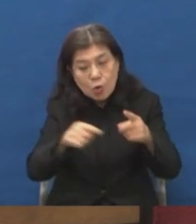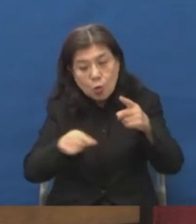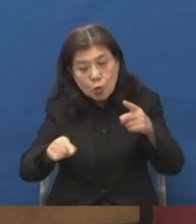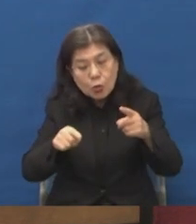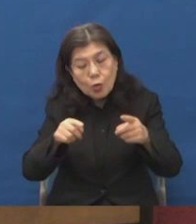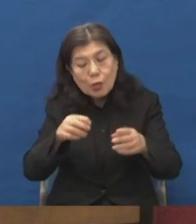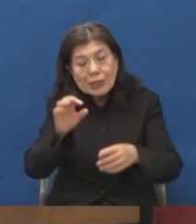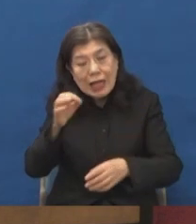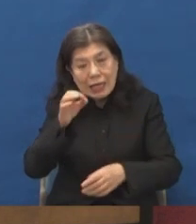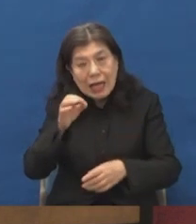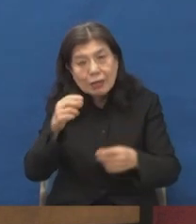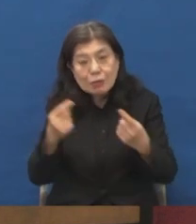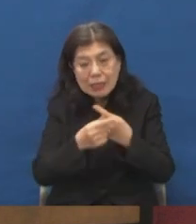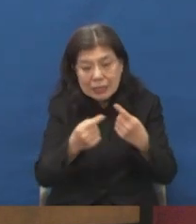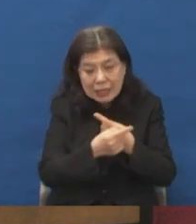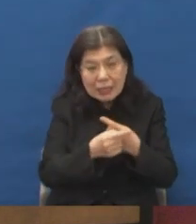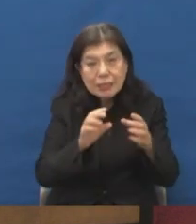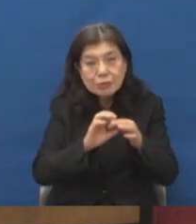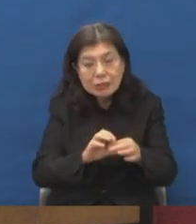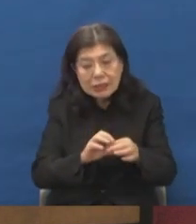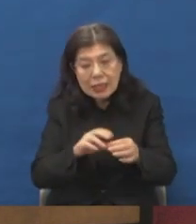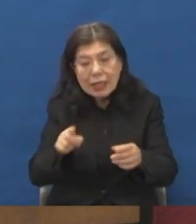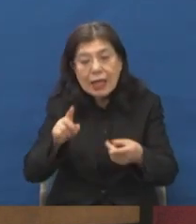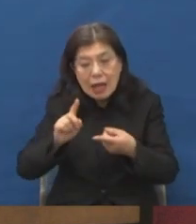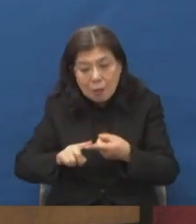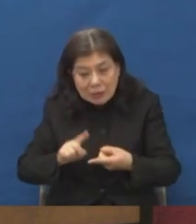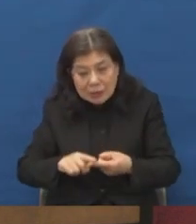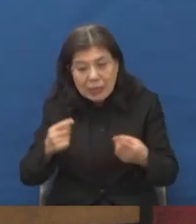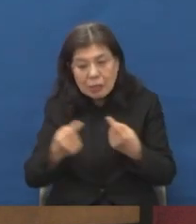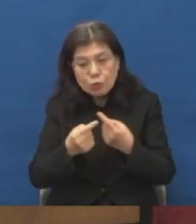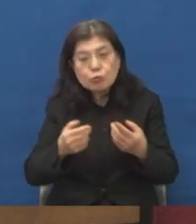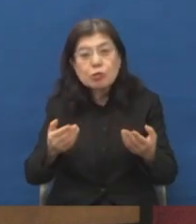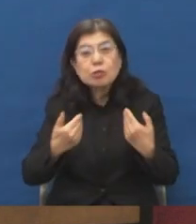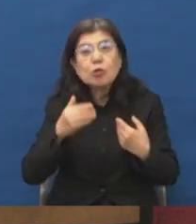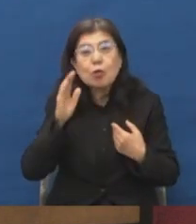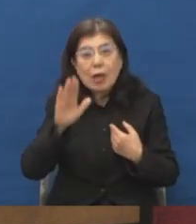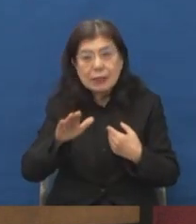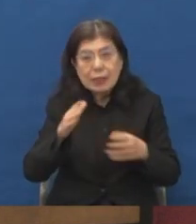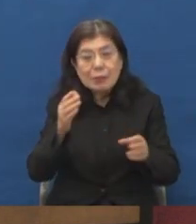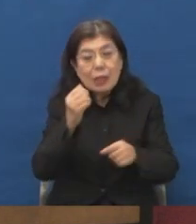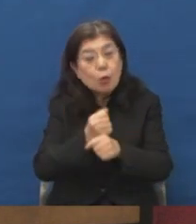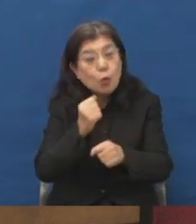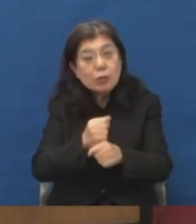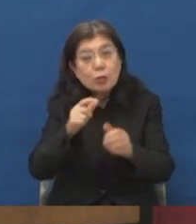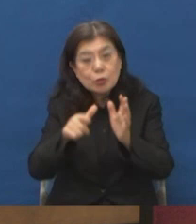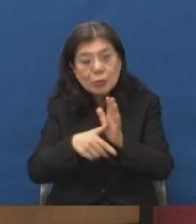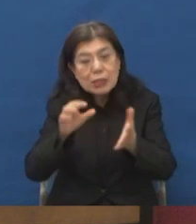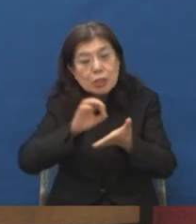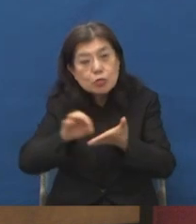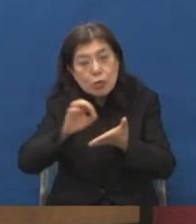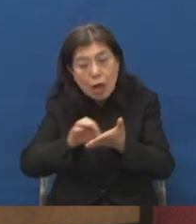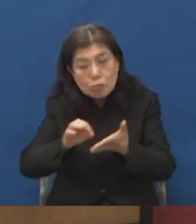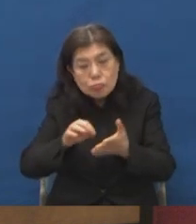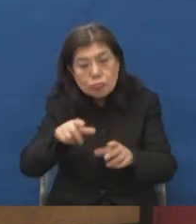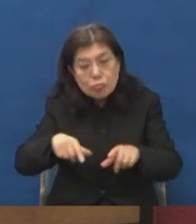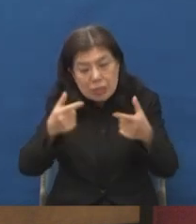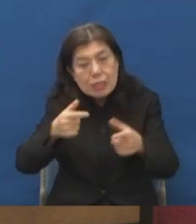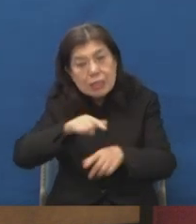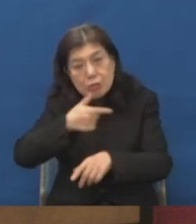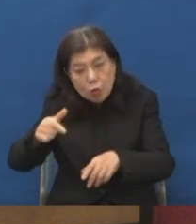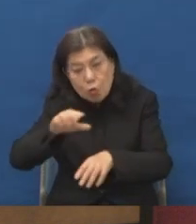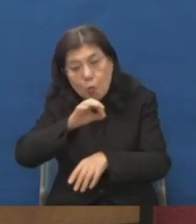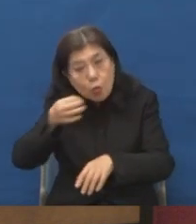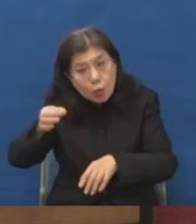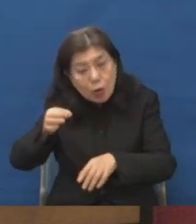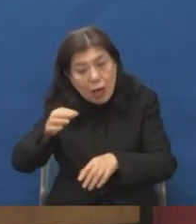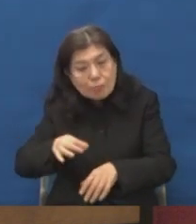した額に変更する必要が生じたことや、工事で使用する建材等の原材料価格が高騰したことに伴い、請